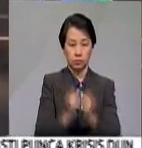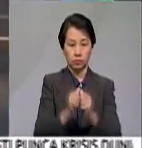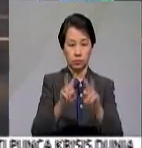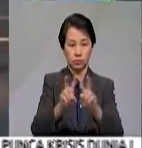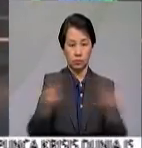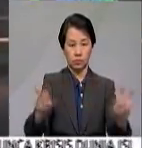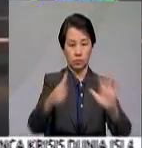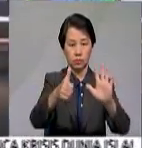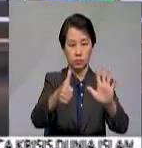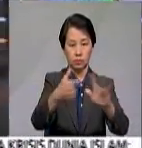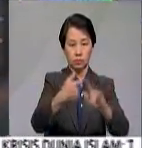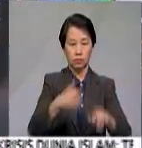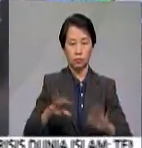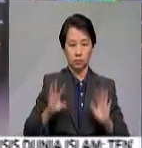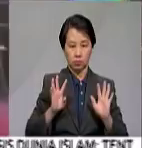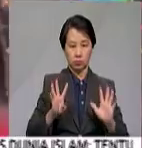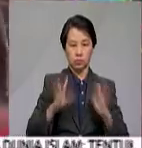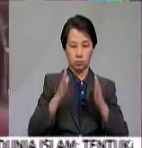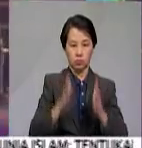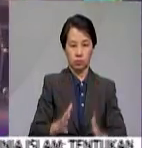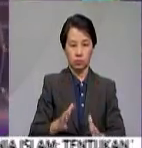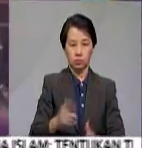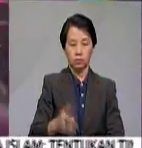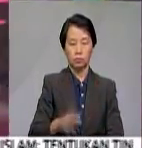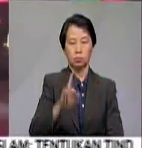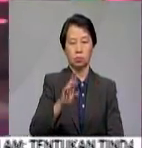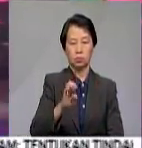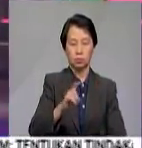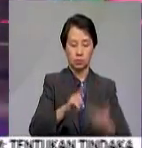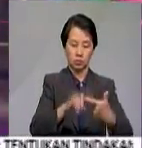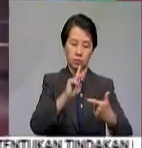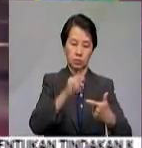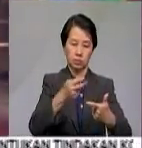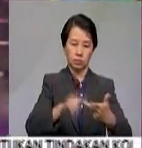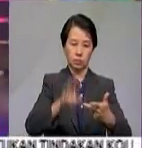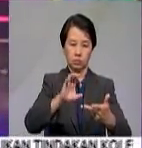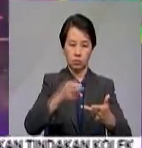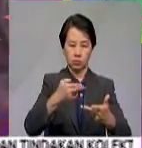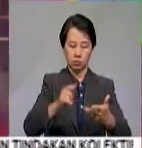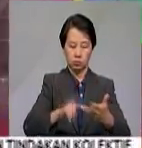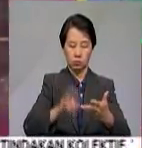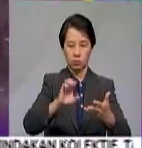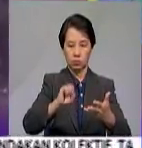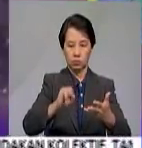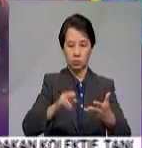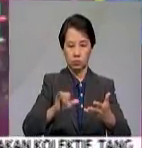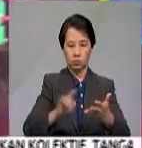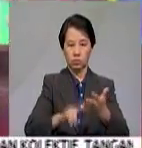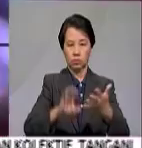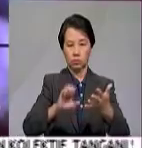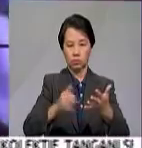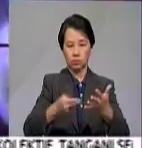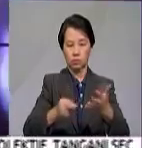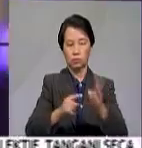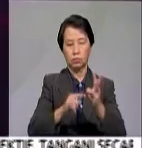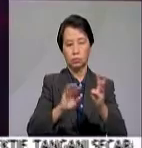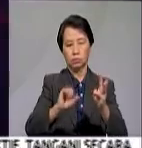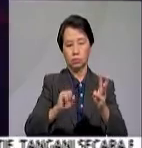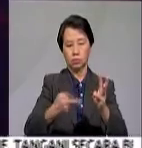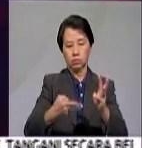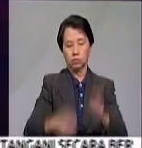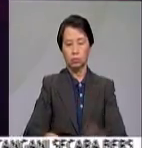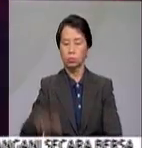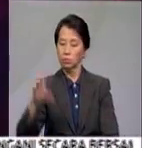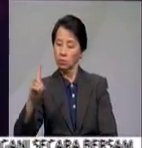dibarisi 6 daripada 9 ahli kumpulan iaitu Baekhyun, Kai, Changyo, Sihyun, Chen dan Suho. Xiumin dan